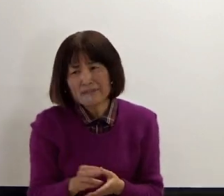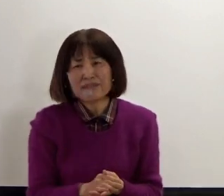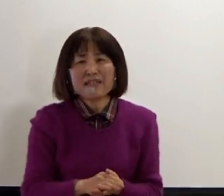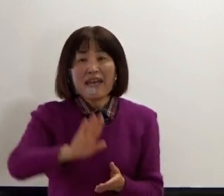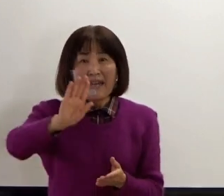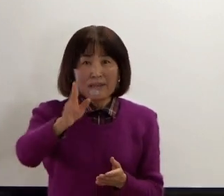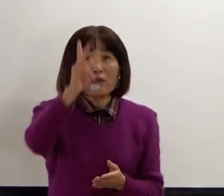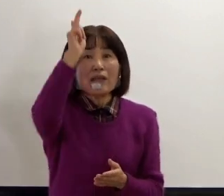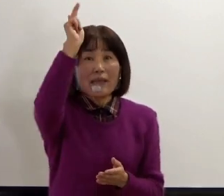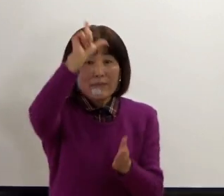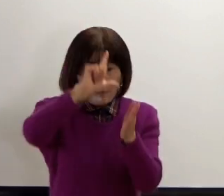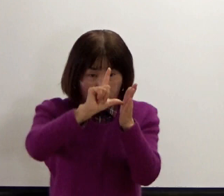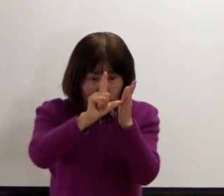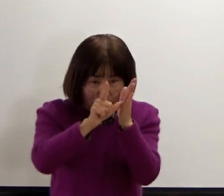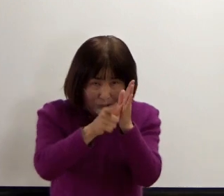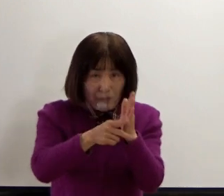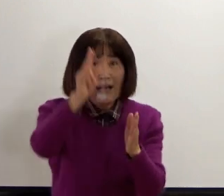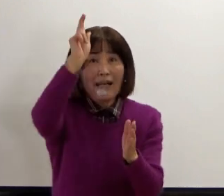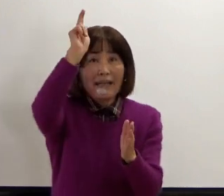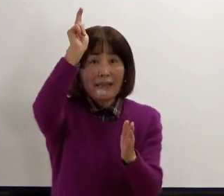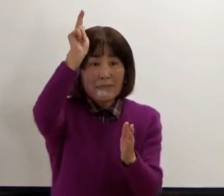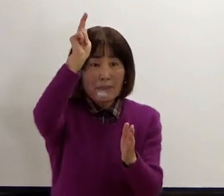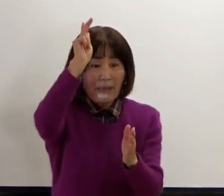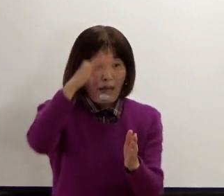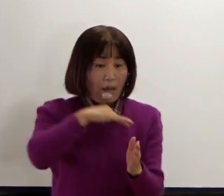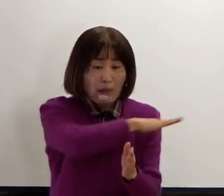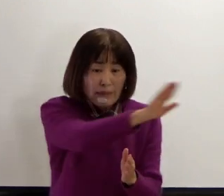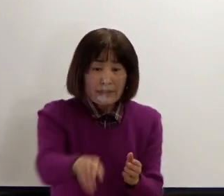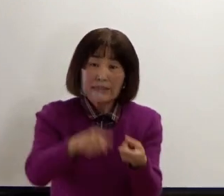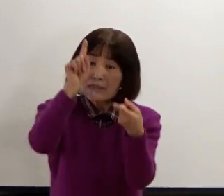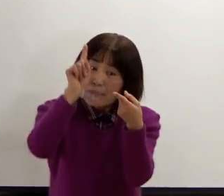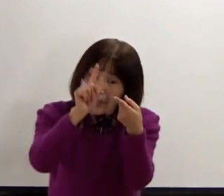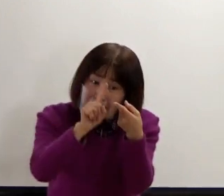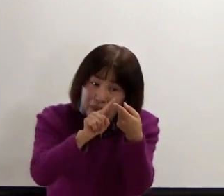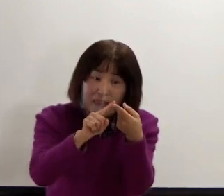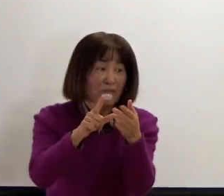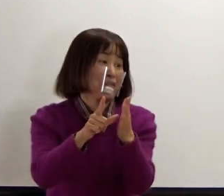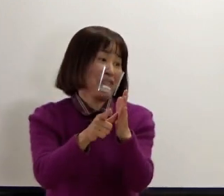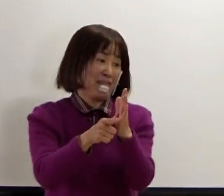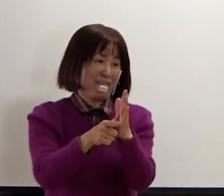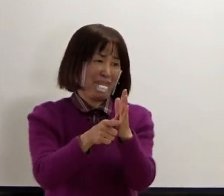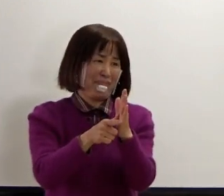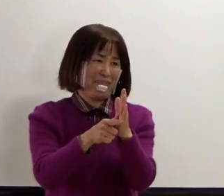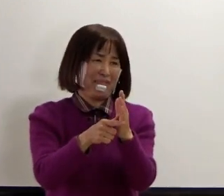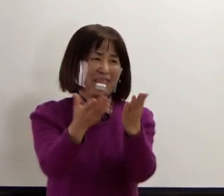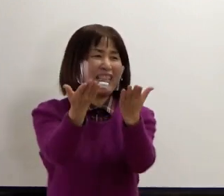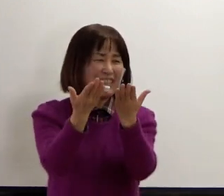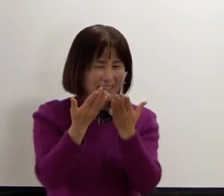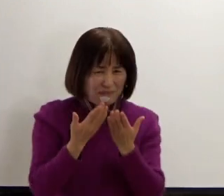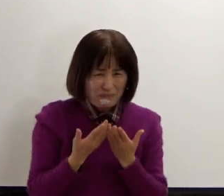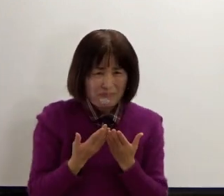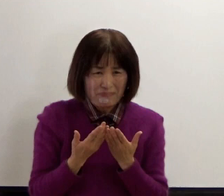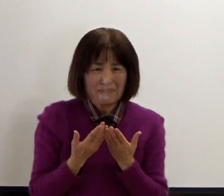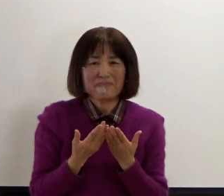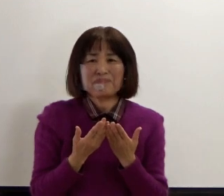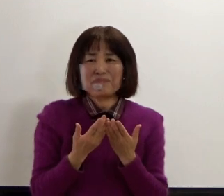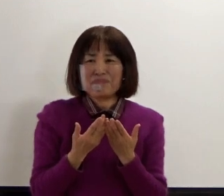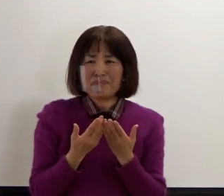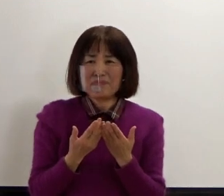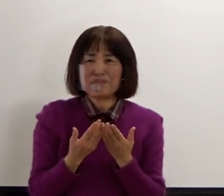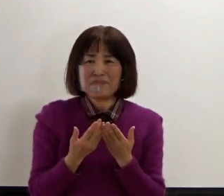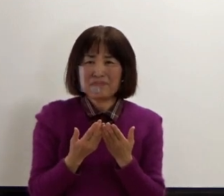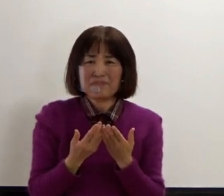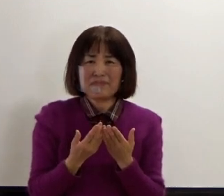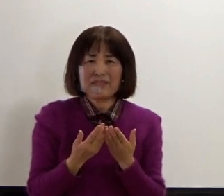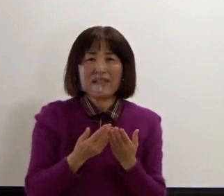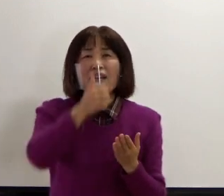でも祈りの香りは必ず天に届いている。必ず主は私たちの祈りに耳